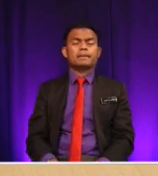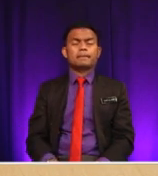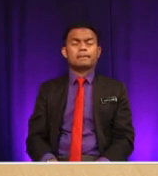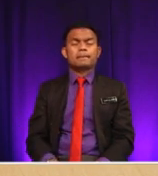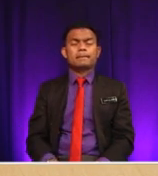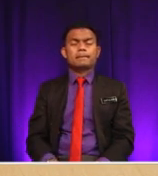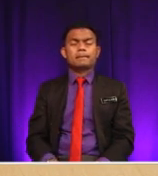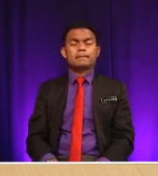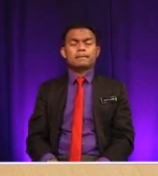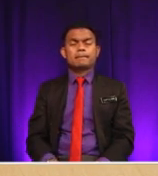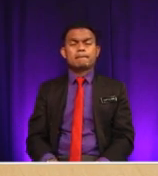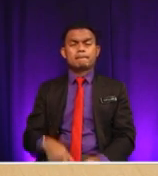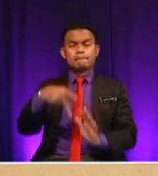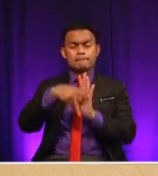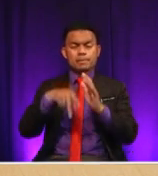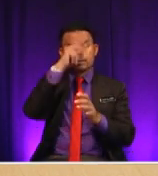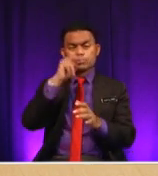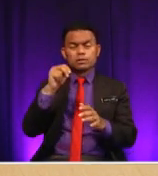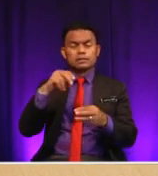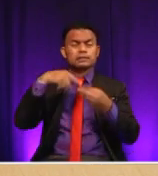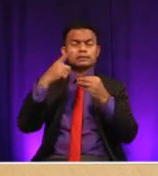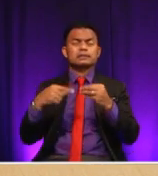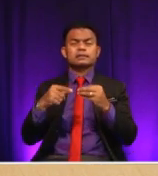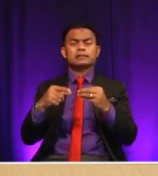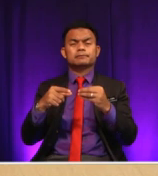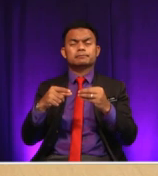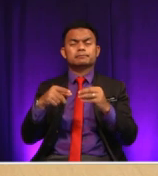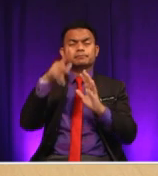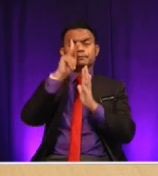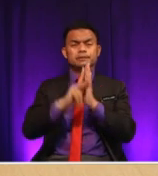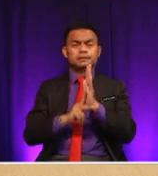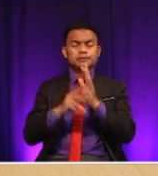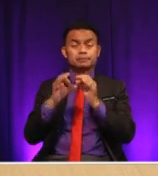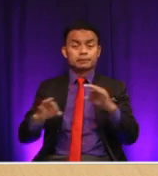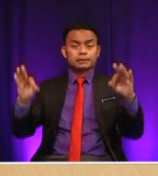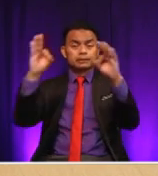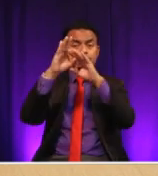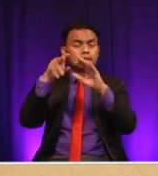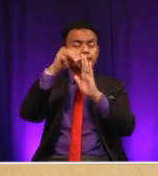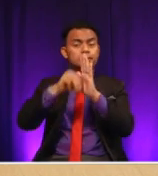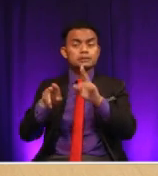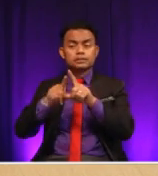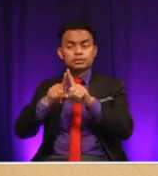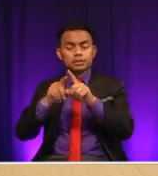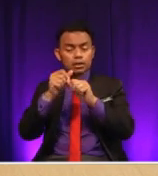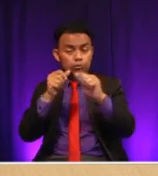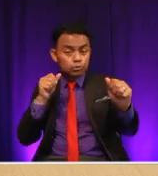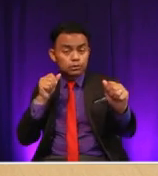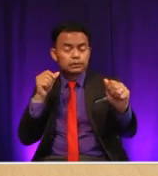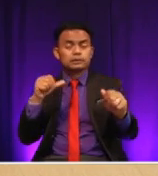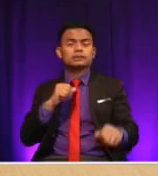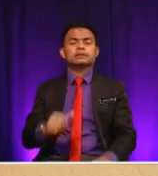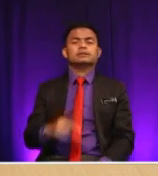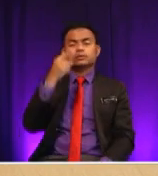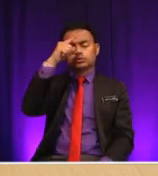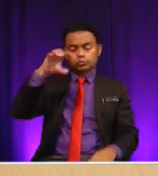persoalan tentang kepentingan menjauhkan diri daripada melakukan perbuatan maksiat ataupun perbuatan yang keji mananya